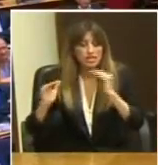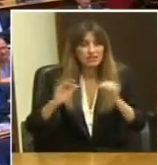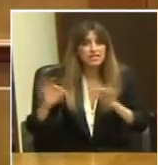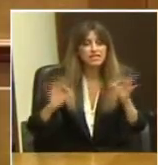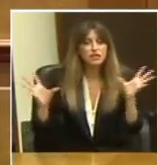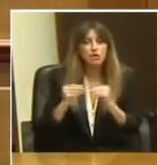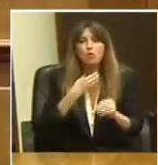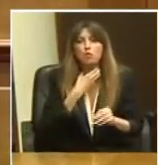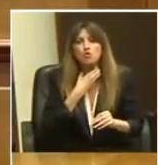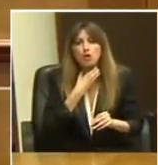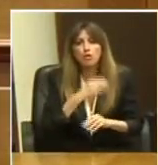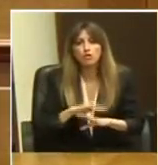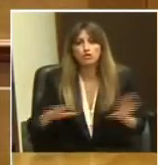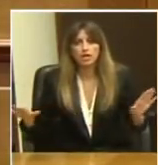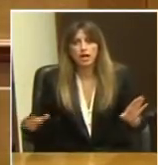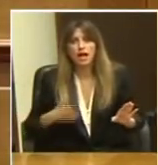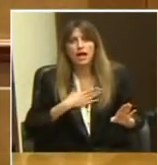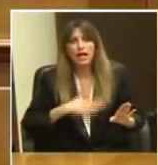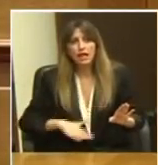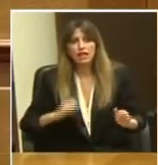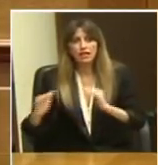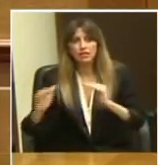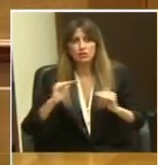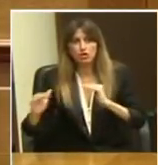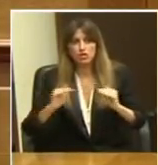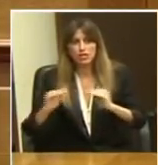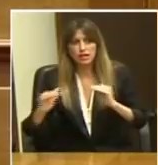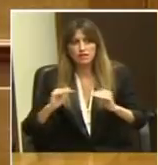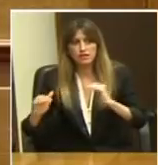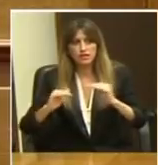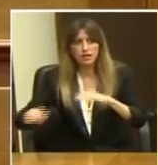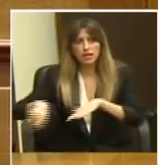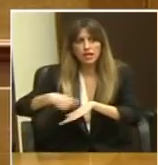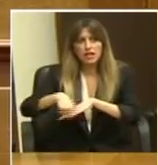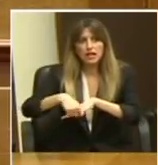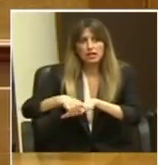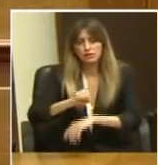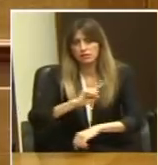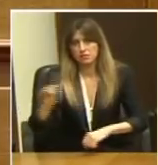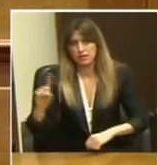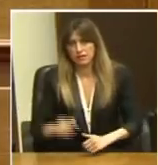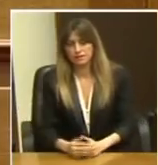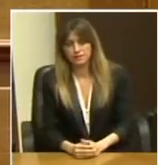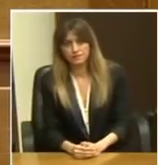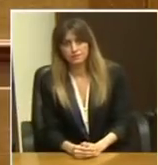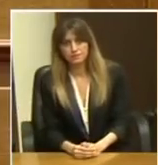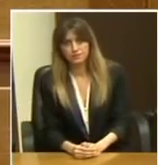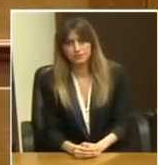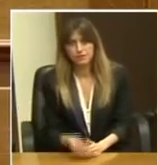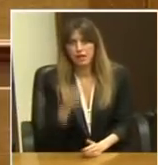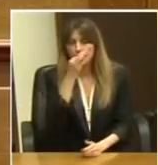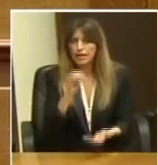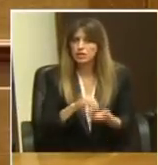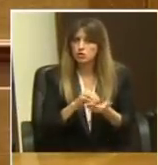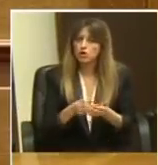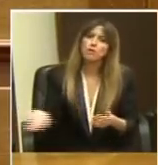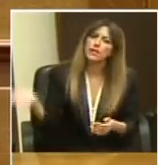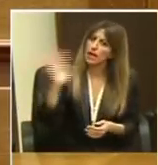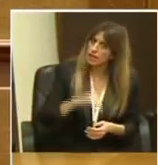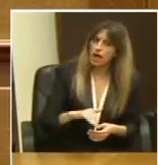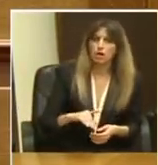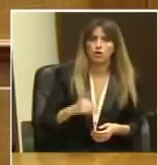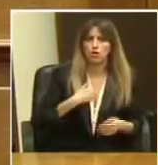δικούς σας από τη δικαιοσύνη. Και να σας πω για κάτι άλλο. Μπορεί να διαφωνούμε με τον Πρωθυπουργό σαν αρχηγό